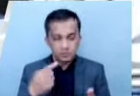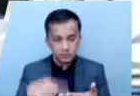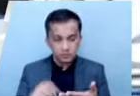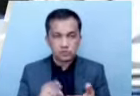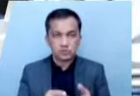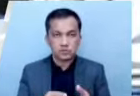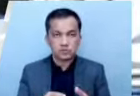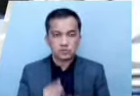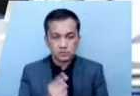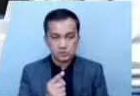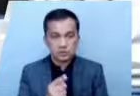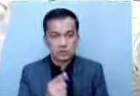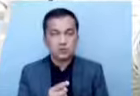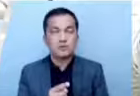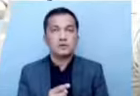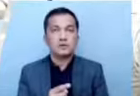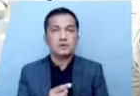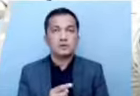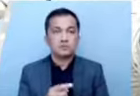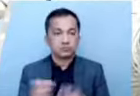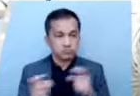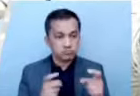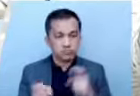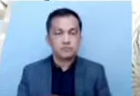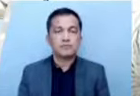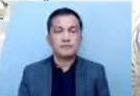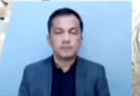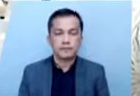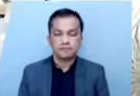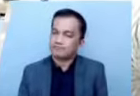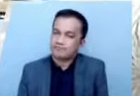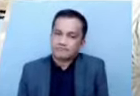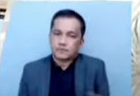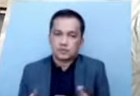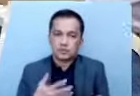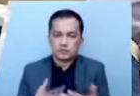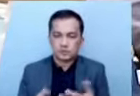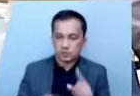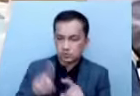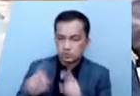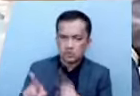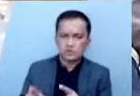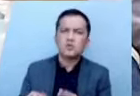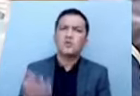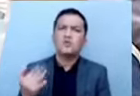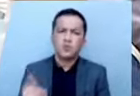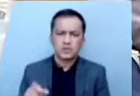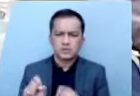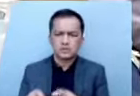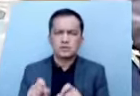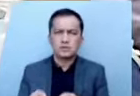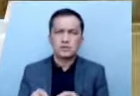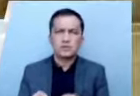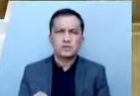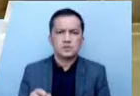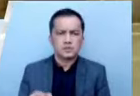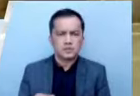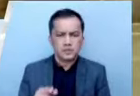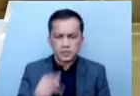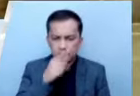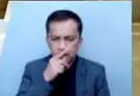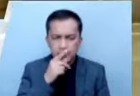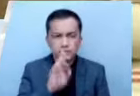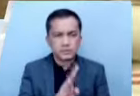judiciously managed. Gayunman, pinuna pa rin sa pagdinig kung bakit binenta ito sa 2 private trader imbis